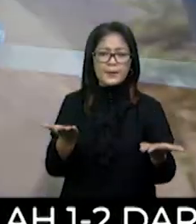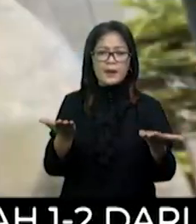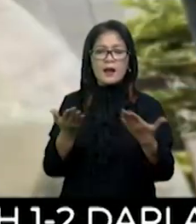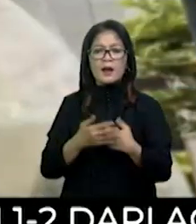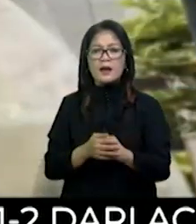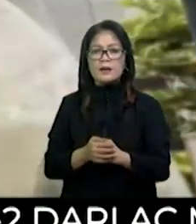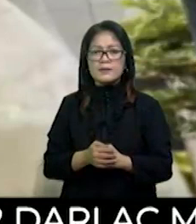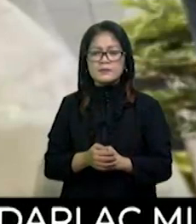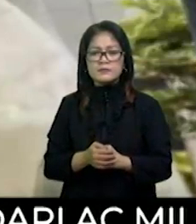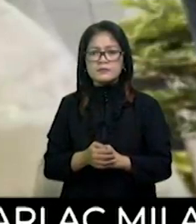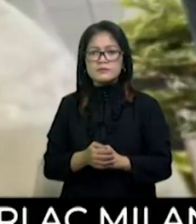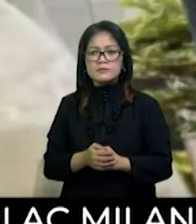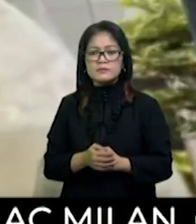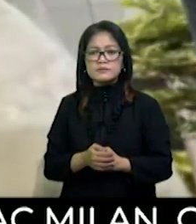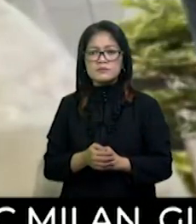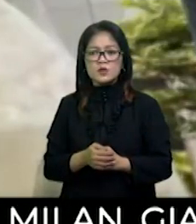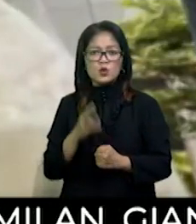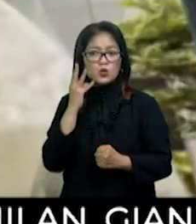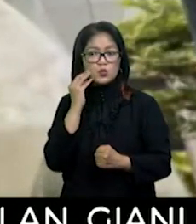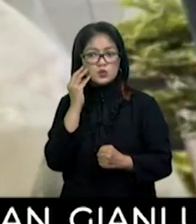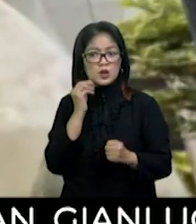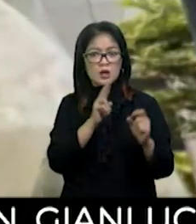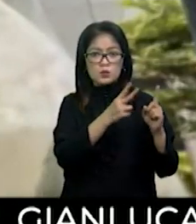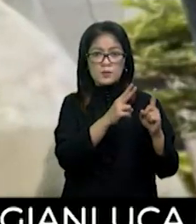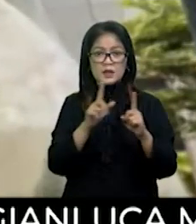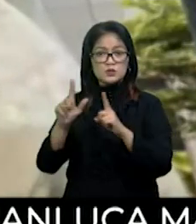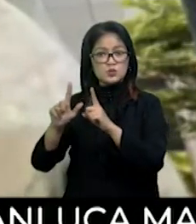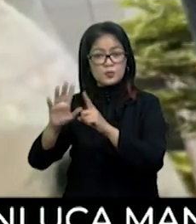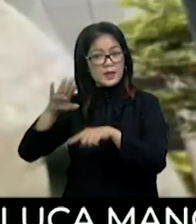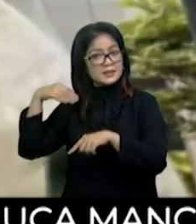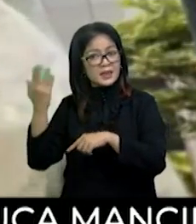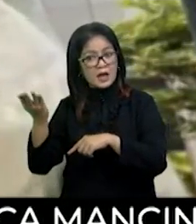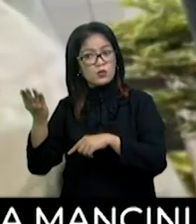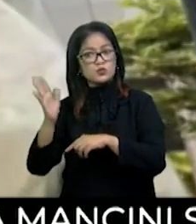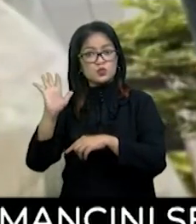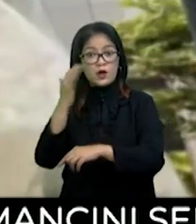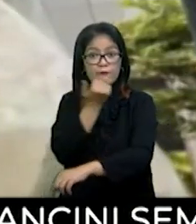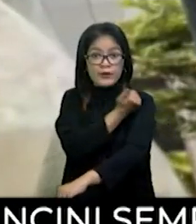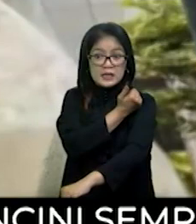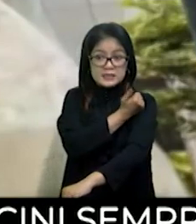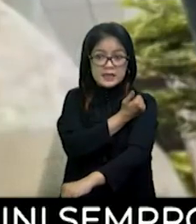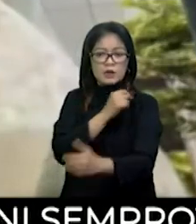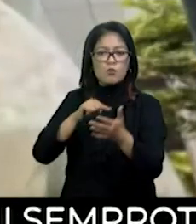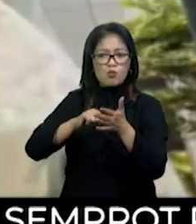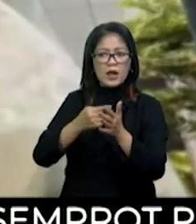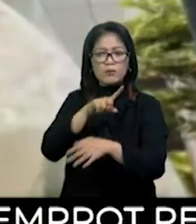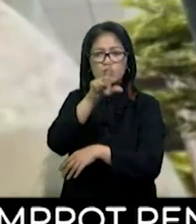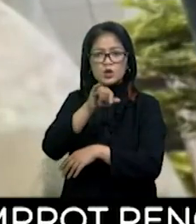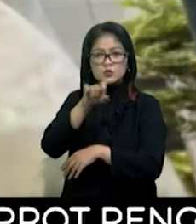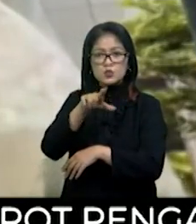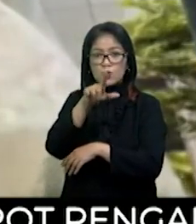Ya, usia 12 sampai 17 tahun ini kan sudah kita lakukan vaksinasi sejak bulan Juli